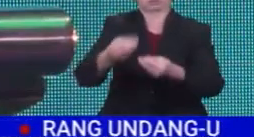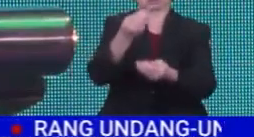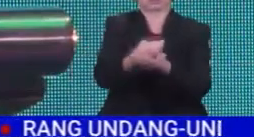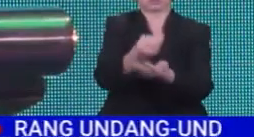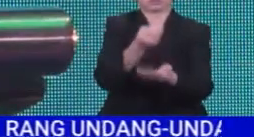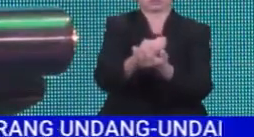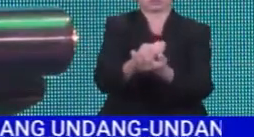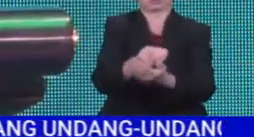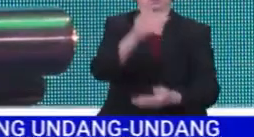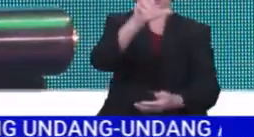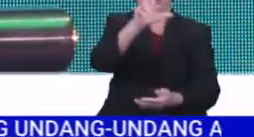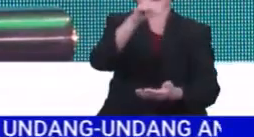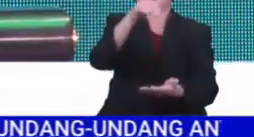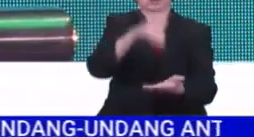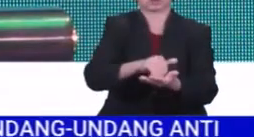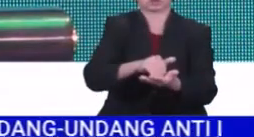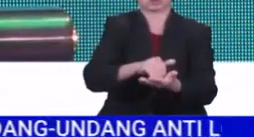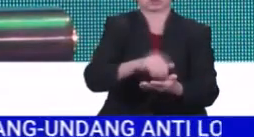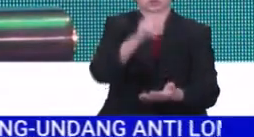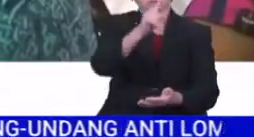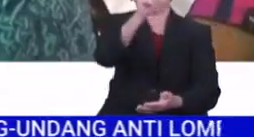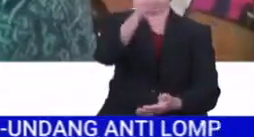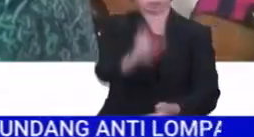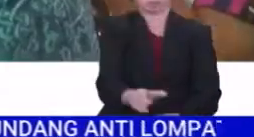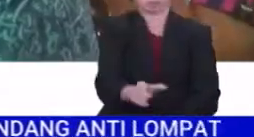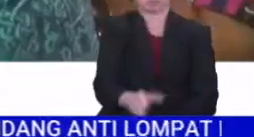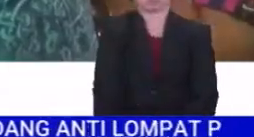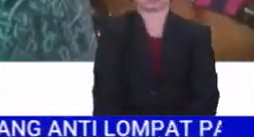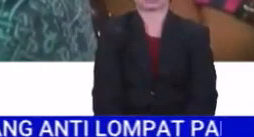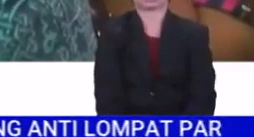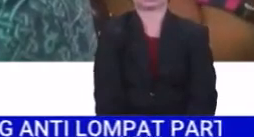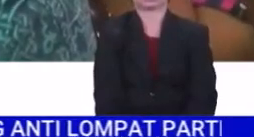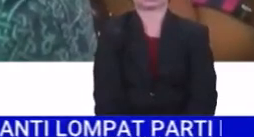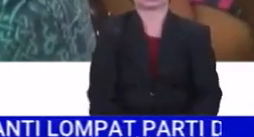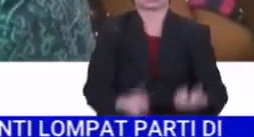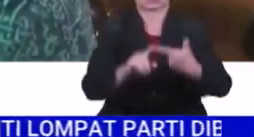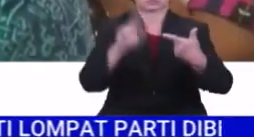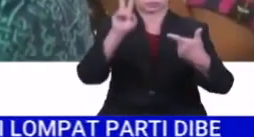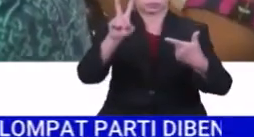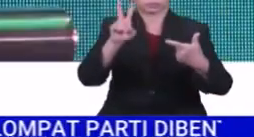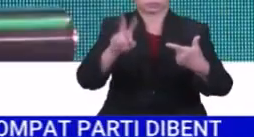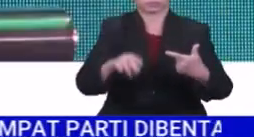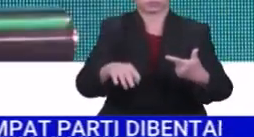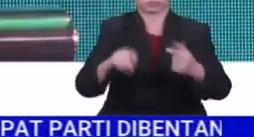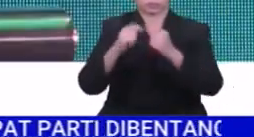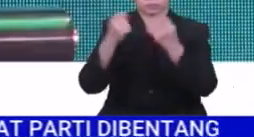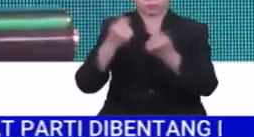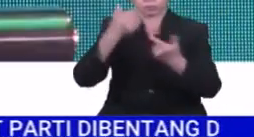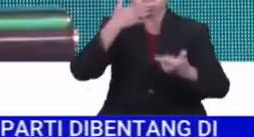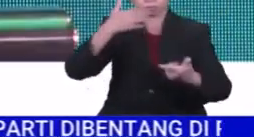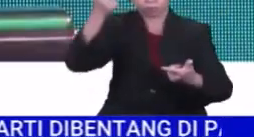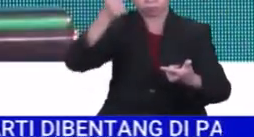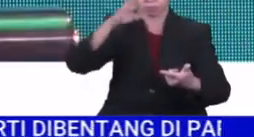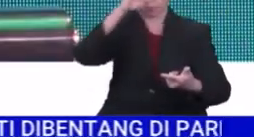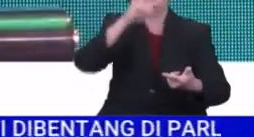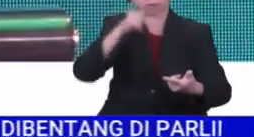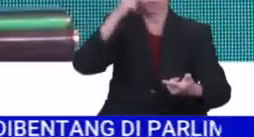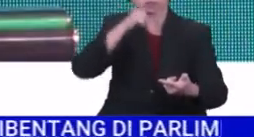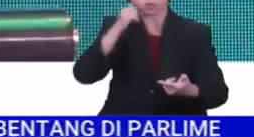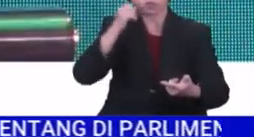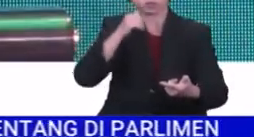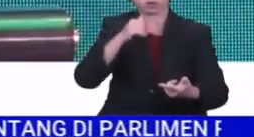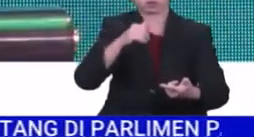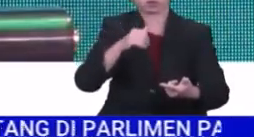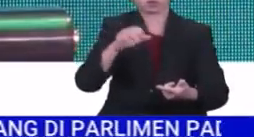tunai sebanyak 3000 Ringgit setiap orang yang kedua pasukan terbaik lelaki dan perempuan atau wanita